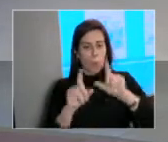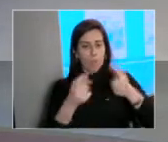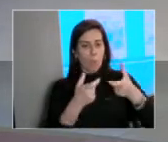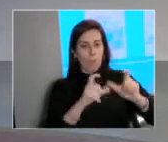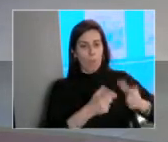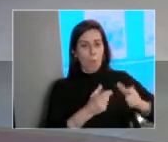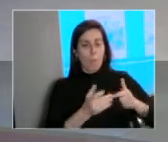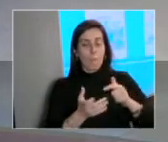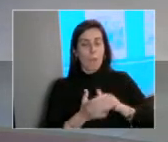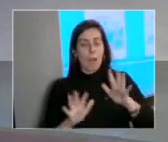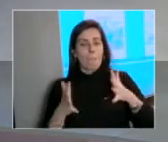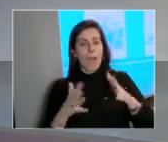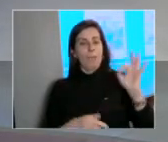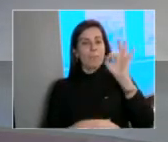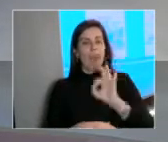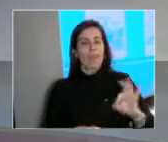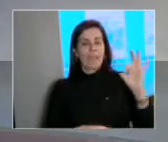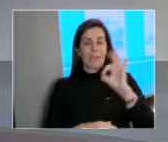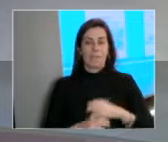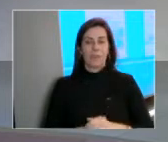בסין בגלל אימת אותו נגיף.